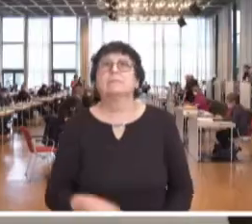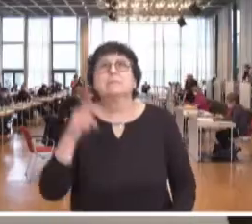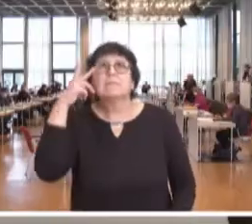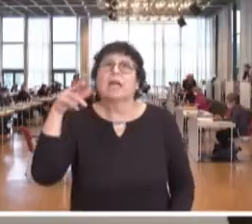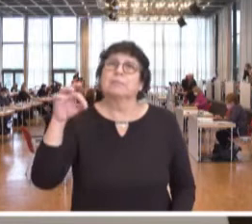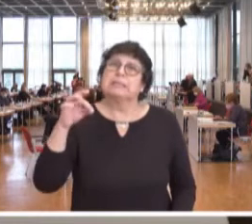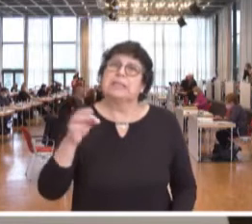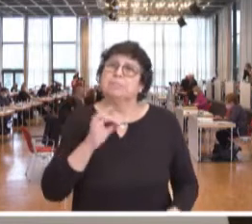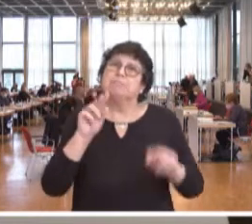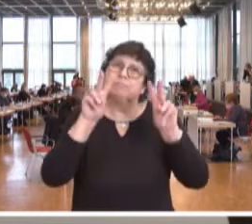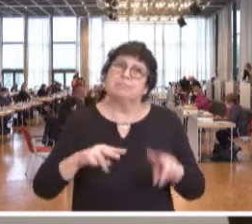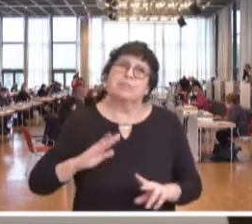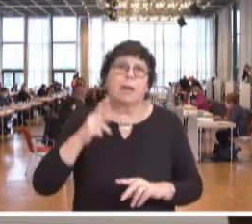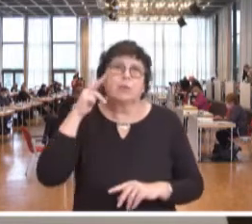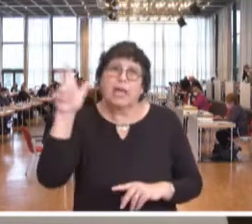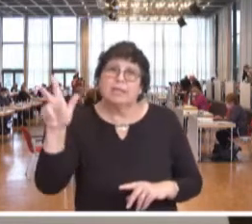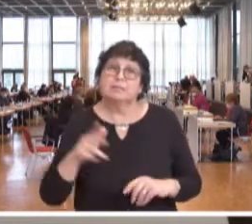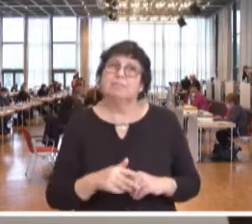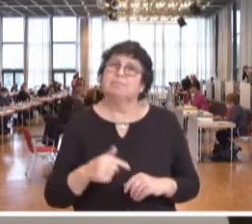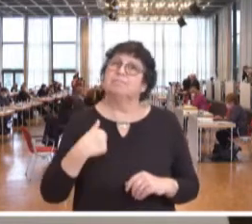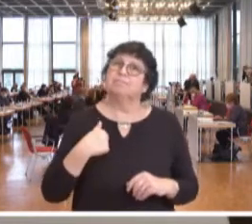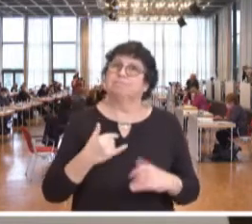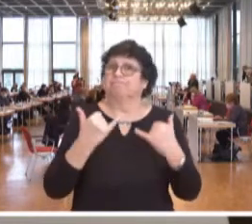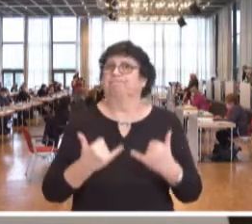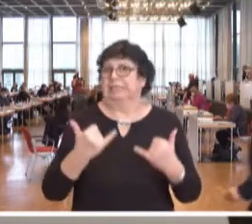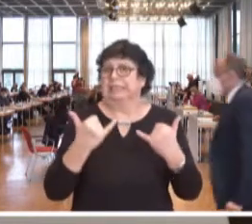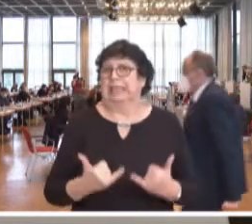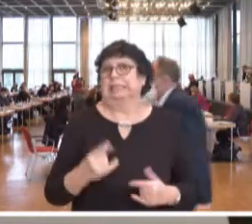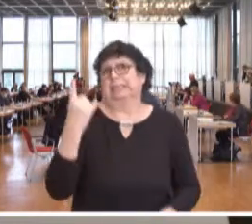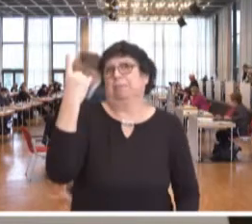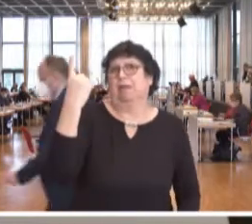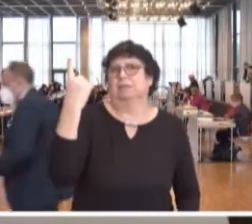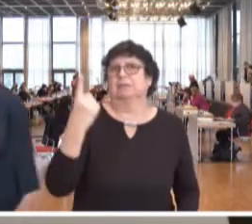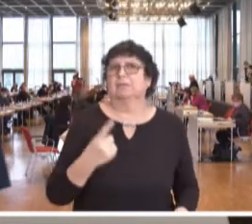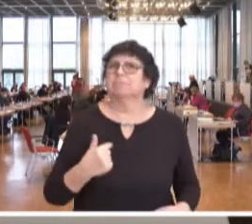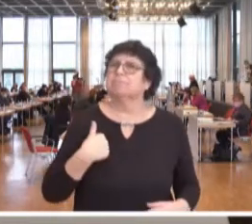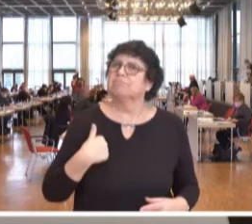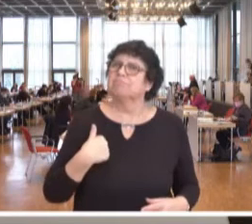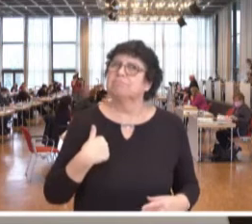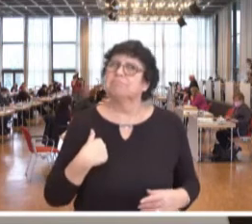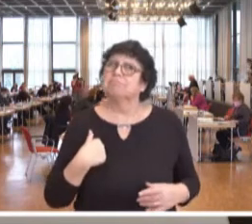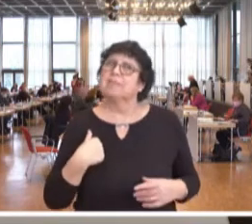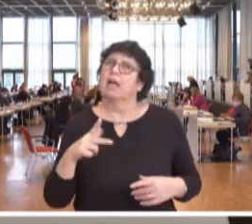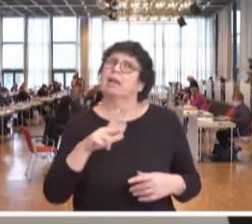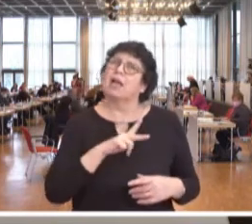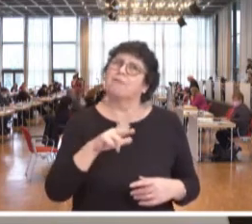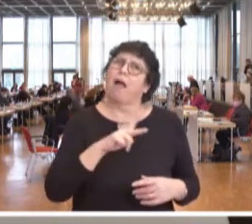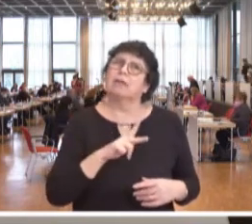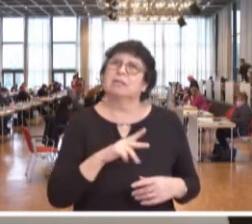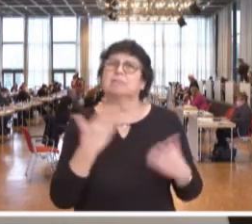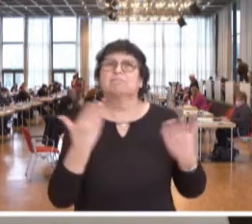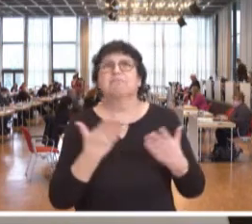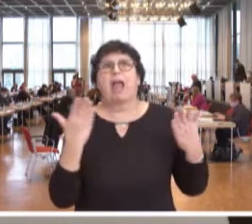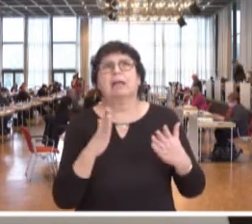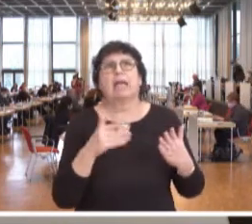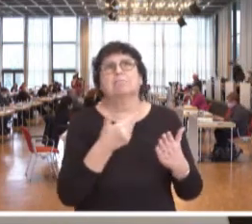Herr Präsident, meine sehr geehrten Damen und Herren, ich habe mich jetzt erst zu Wort gemeldet, weil ich auf die Argumente der Kolleginnen und Kollegen